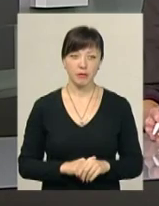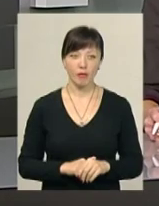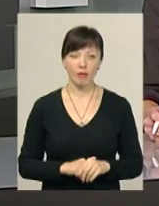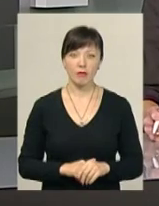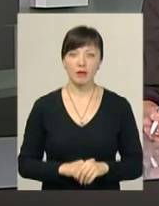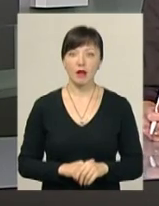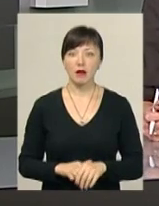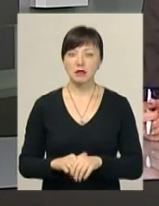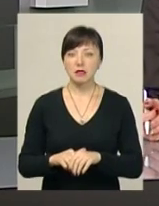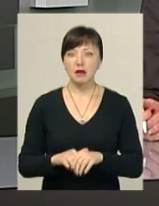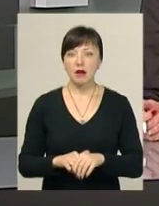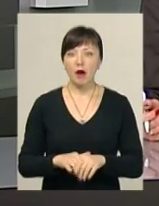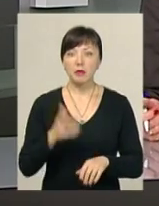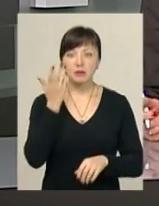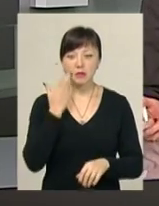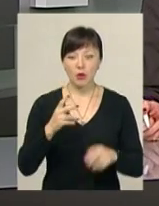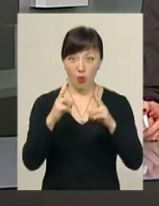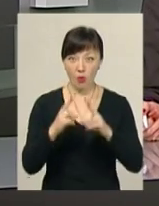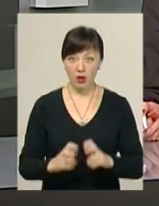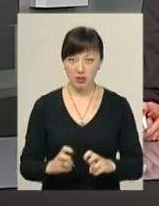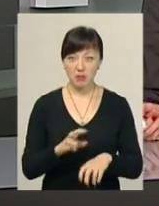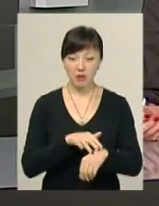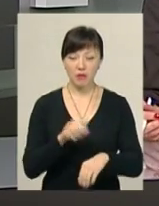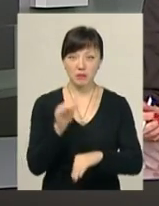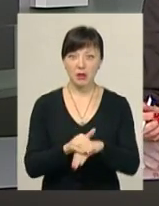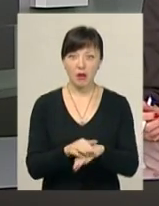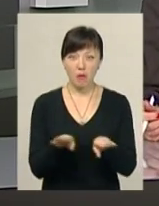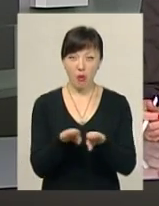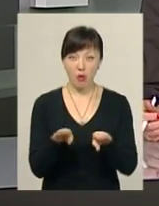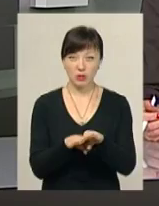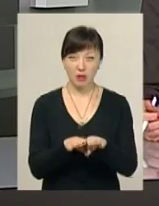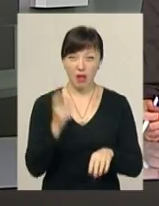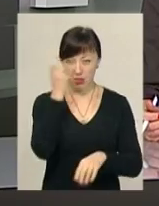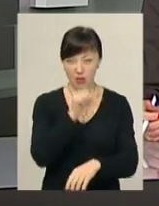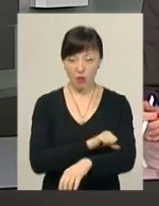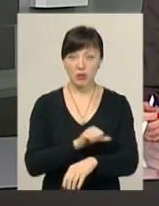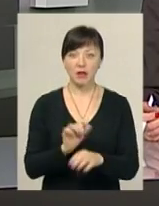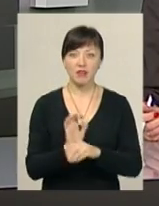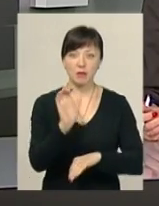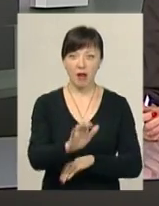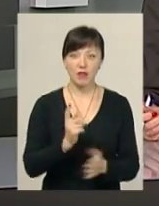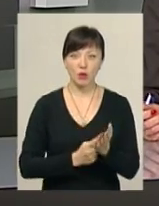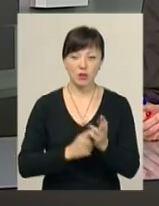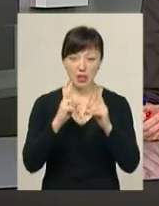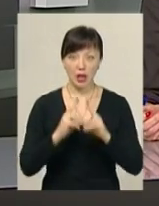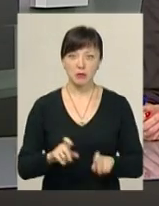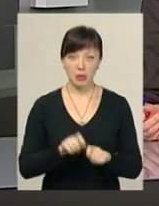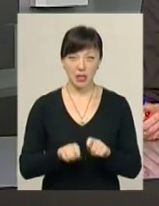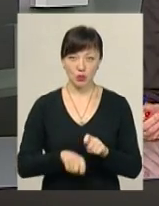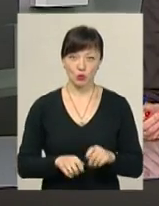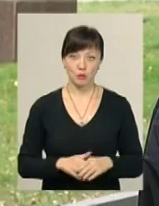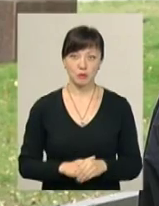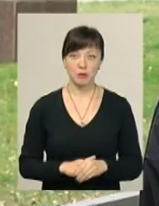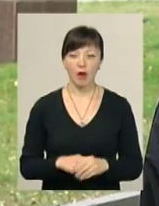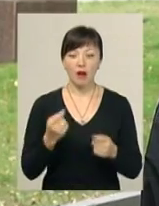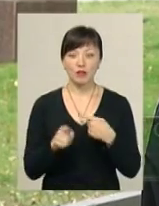Під час огляду, окрім зброї, правоохоронці виявили ще й речовину, схожу на наркотики. Наразі докази відправили на експертизу.